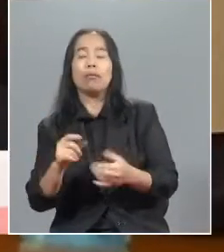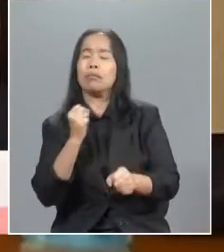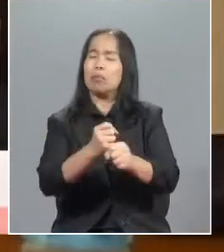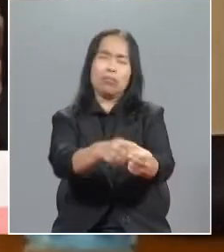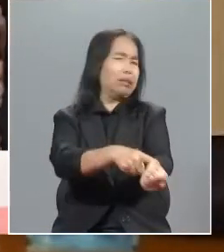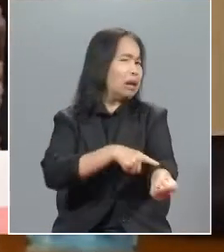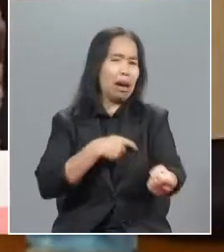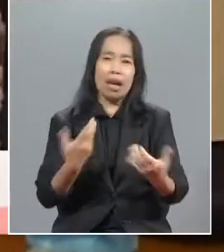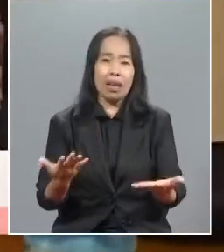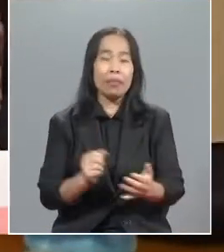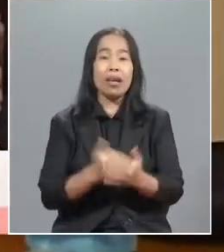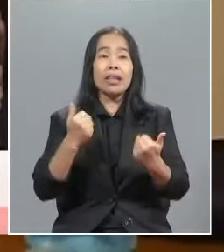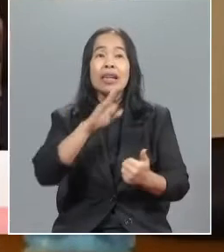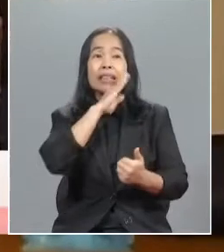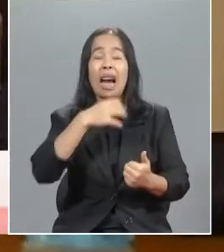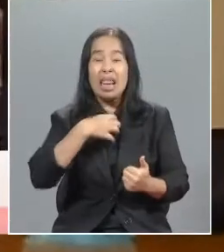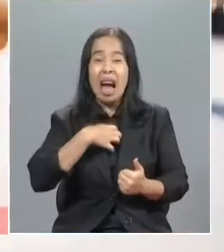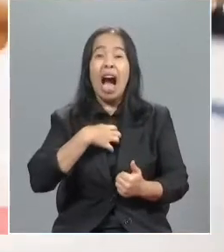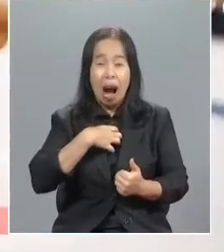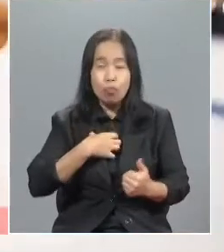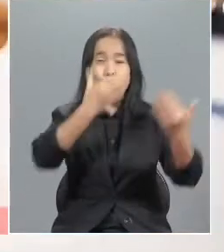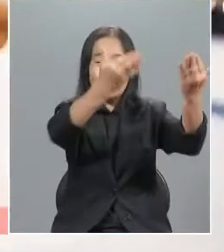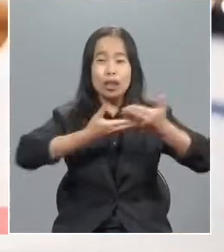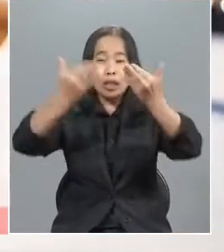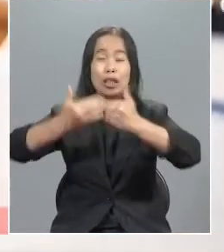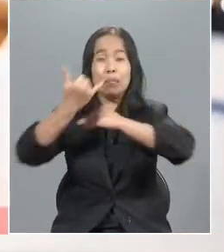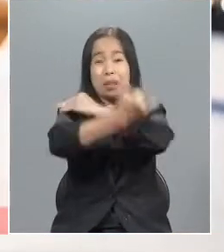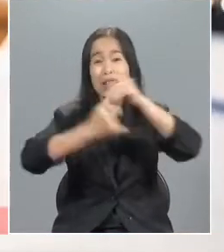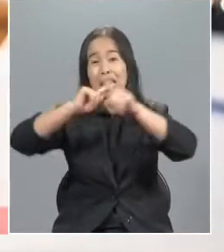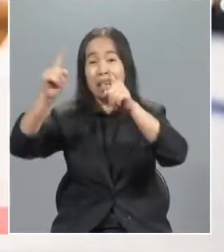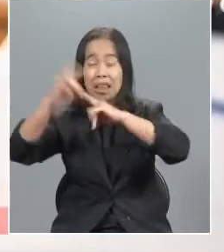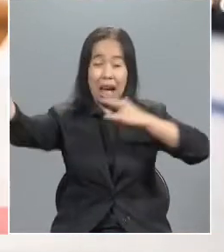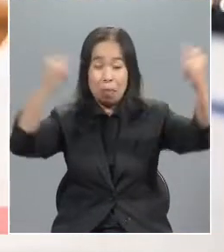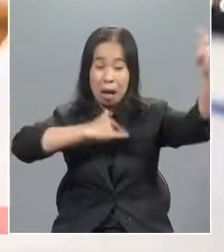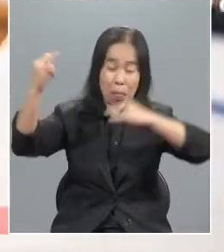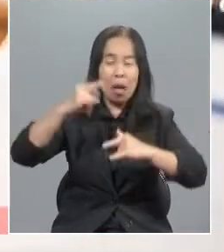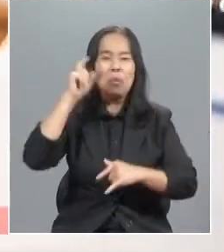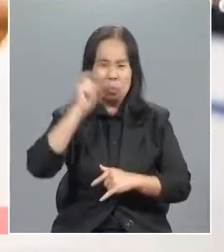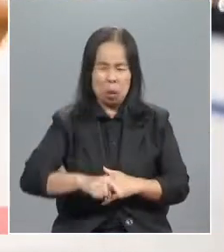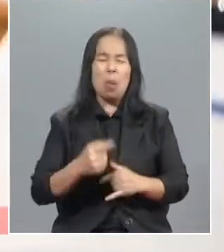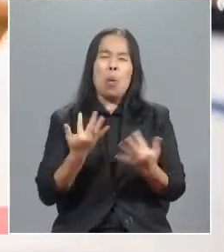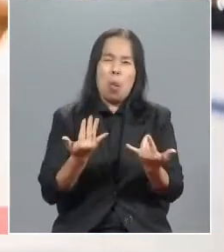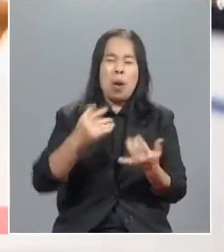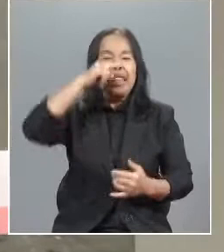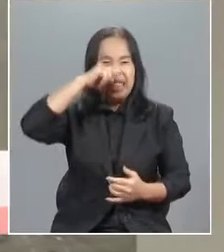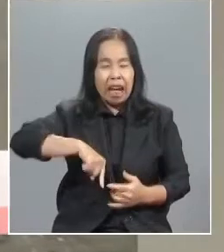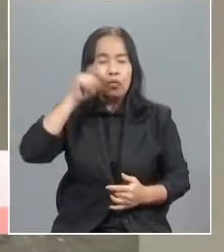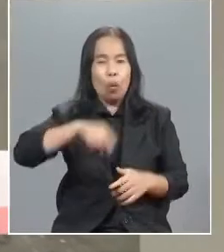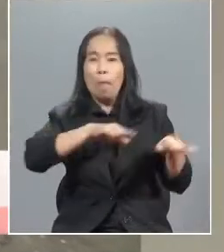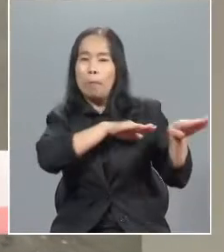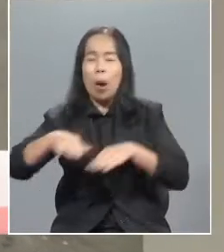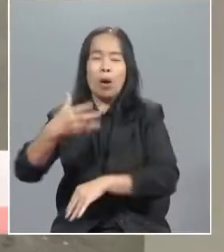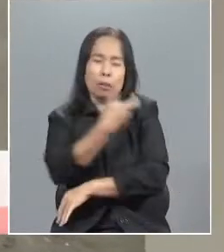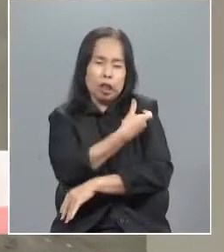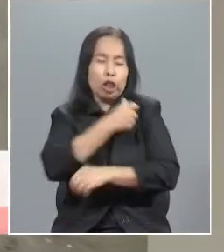สำหรับการจะเปิดประเทศที่จะต้องฉีดให้ได้ถึง 70เปอร์เซ็นต์ของจำนวนประชากรซึ่งวัคซีนล็อต